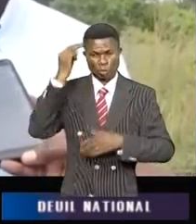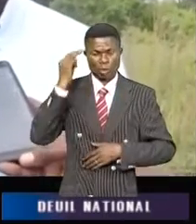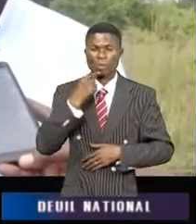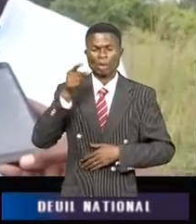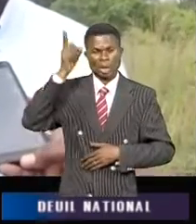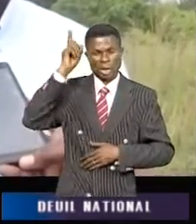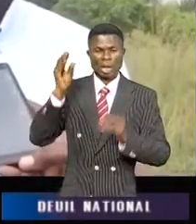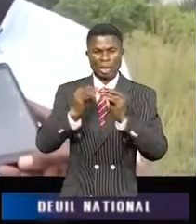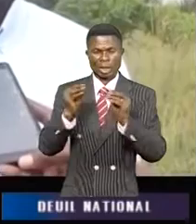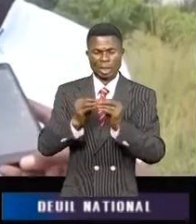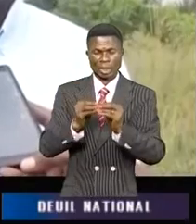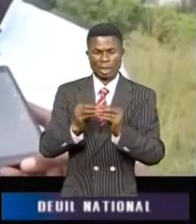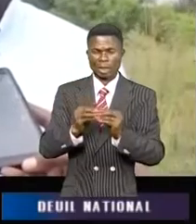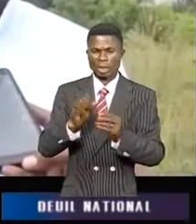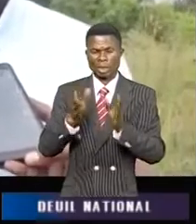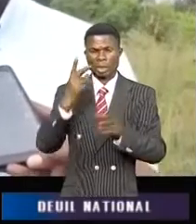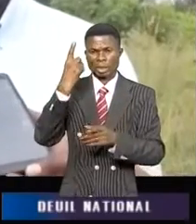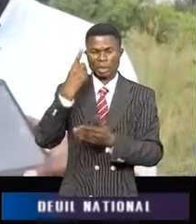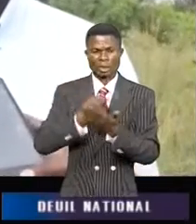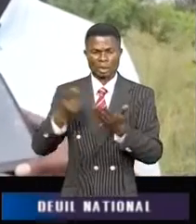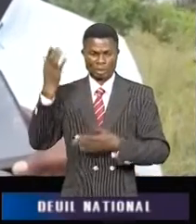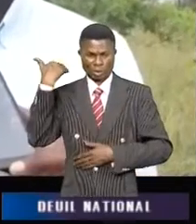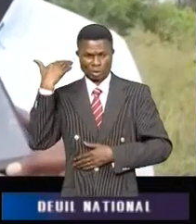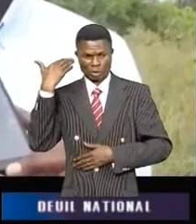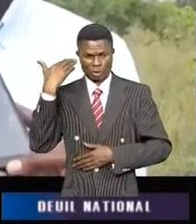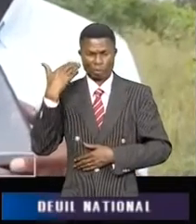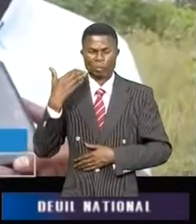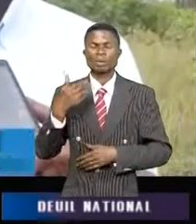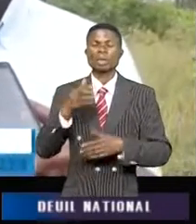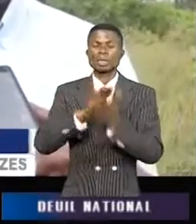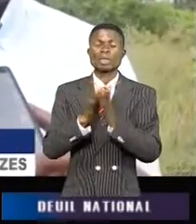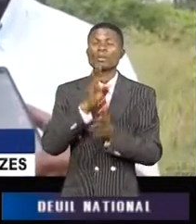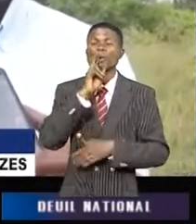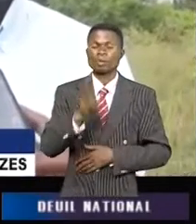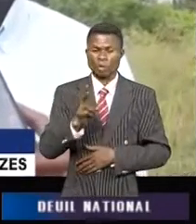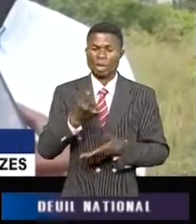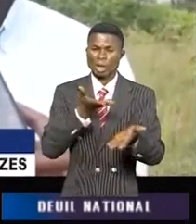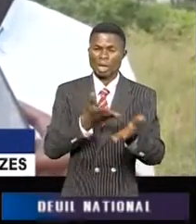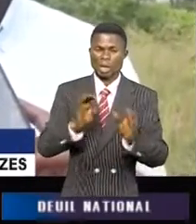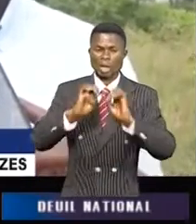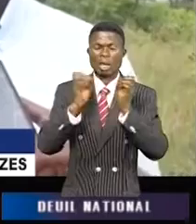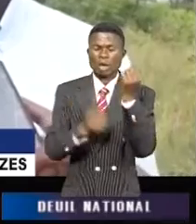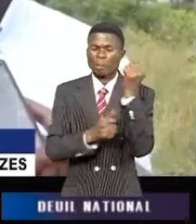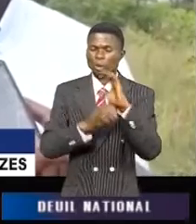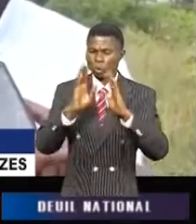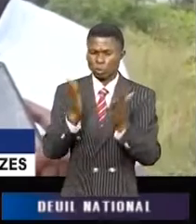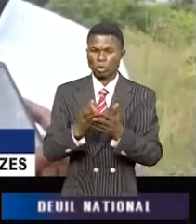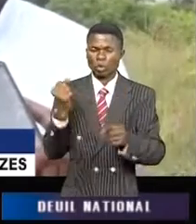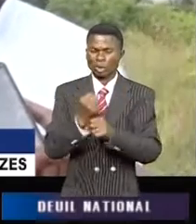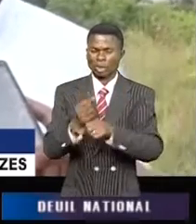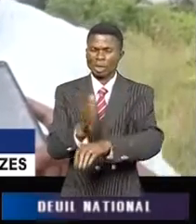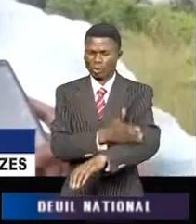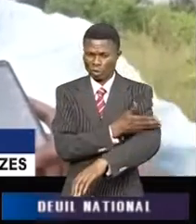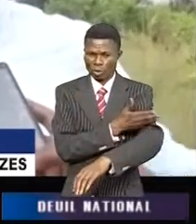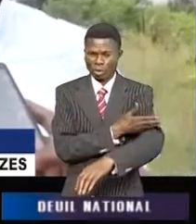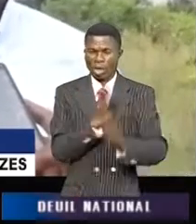d'une réunion il y a de cela une semaine. Et ça va tout simplement concrétiser et permettre aux équipes sur terrain d'avancer et